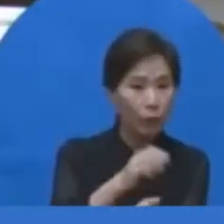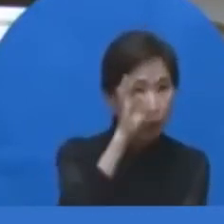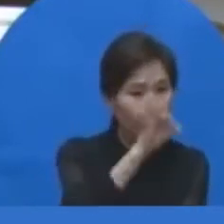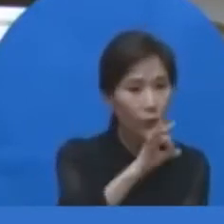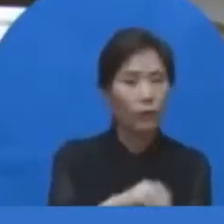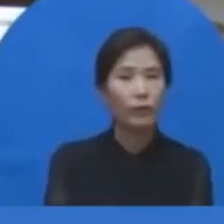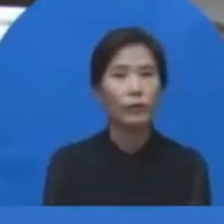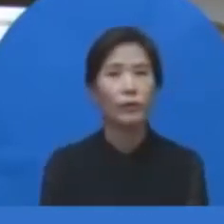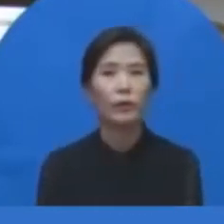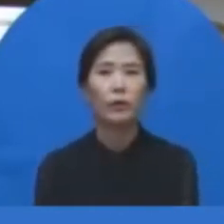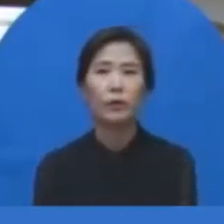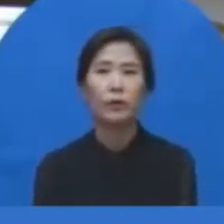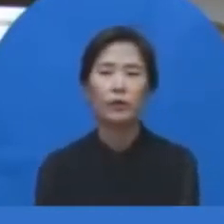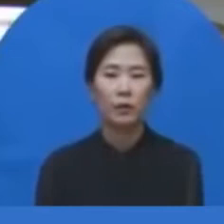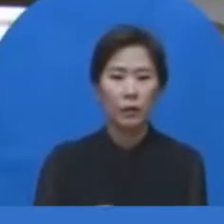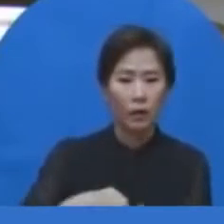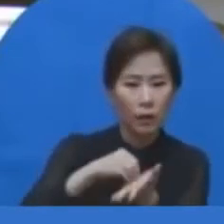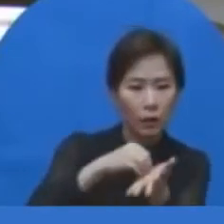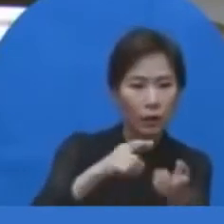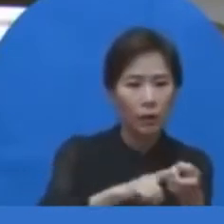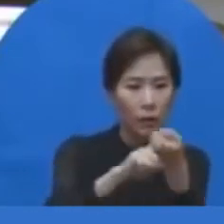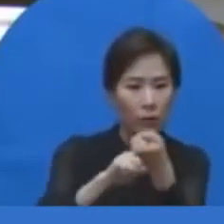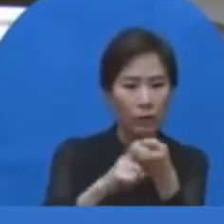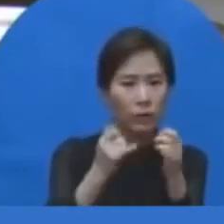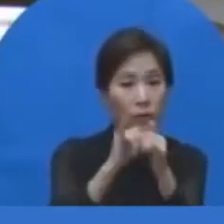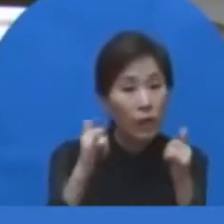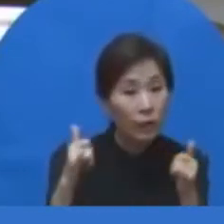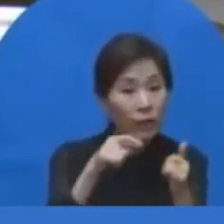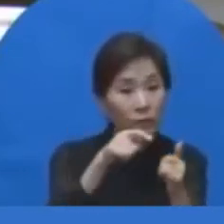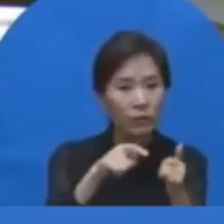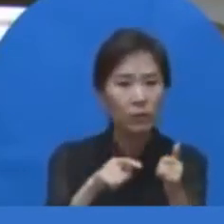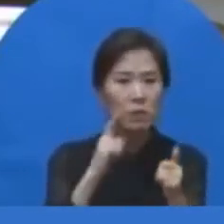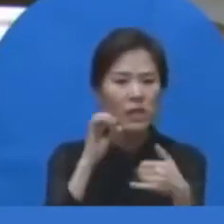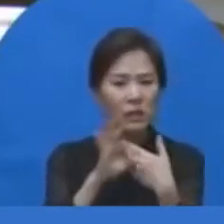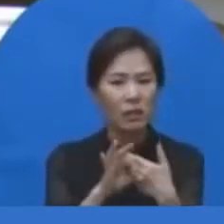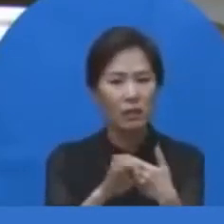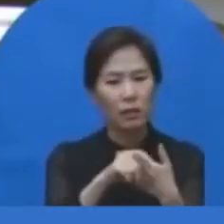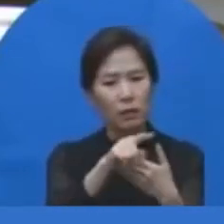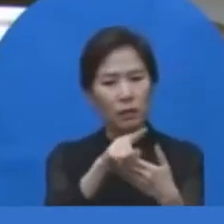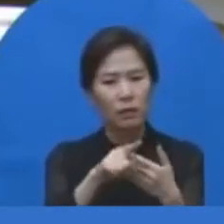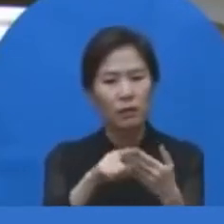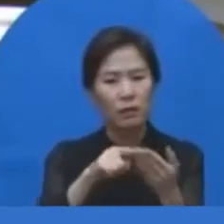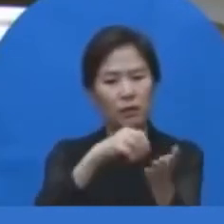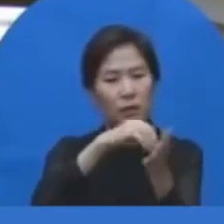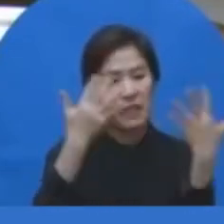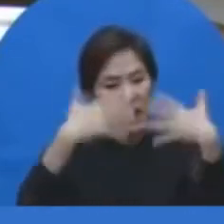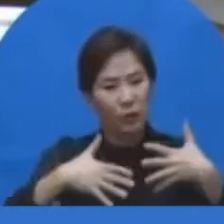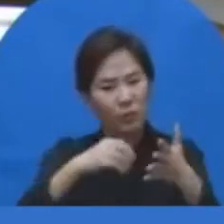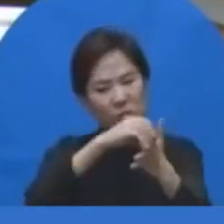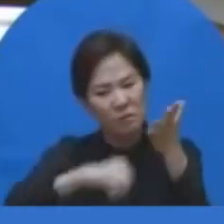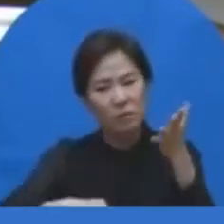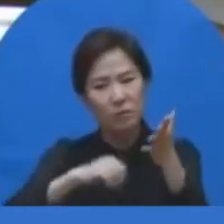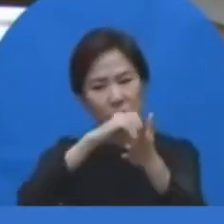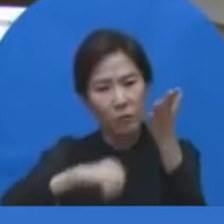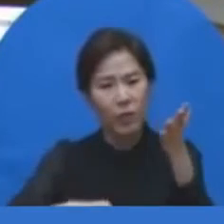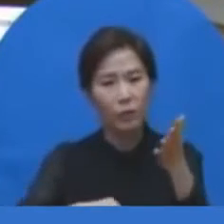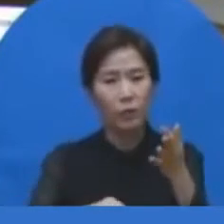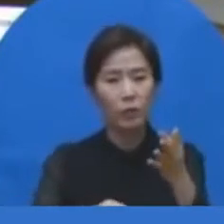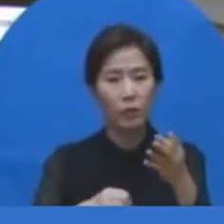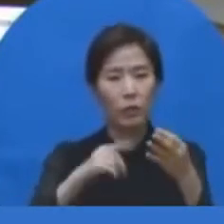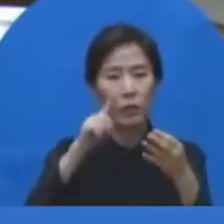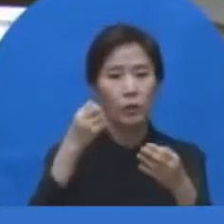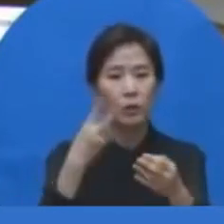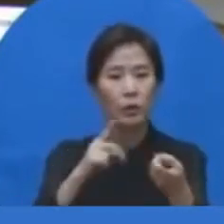그 가입하고 있으면 그 사람들의 조합은 자격만 없애면 그나마 좀 나은데 그게 아니라 노동조합 자체의 자격까지